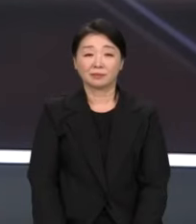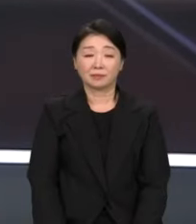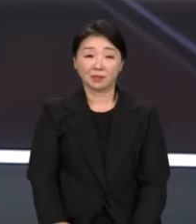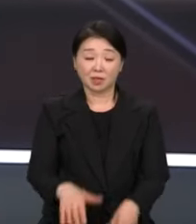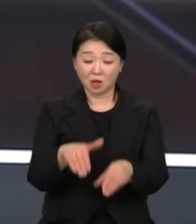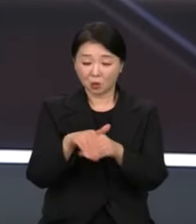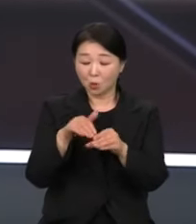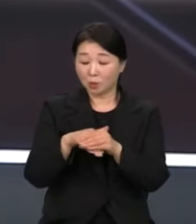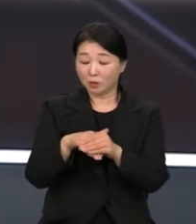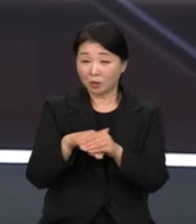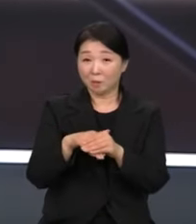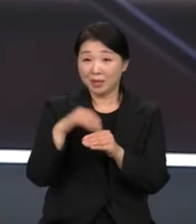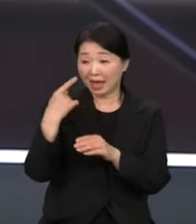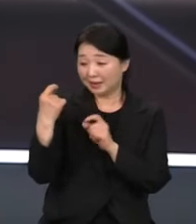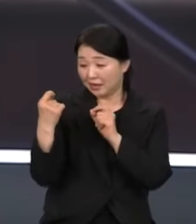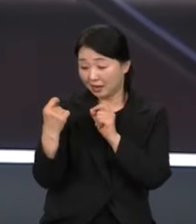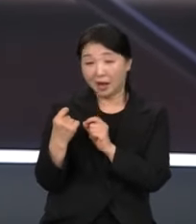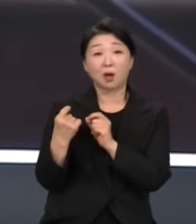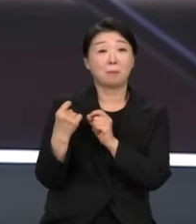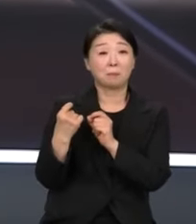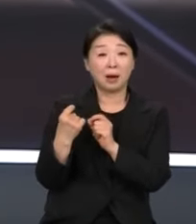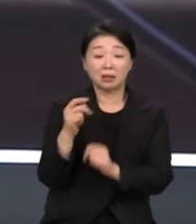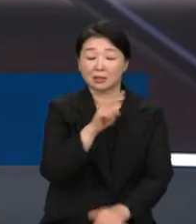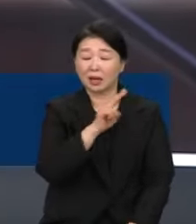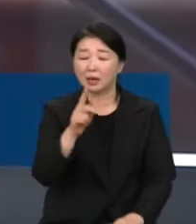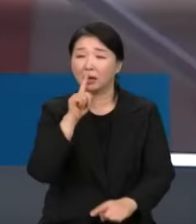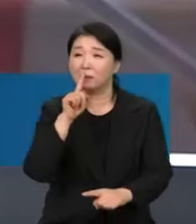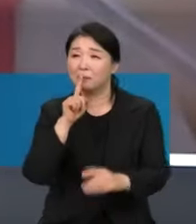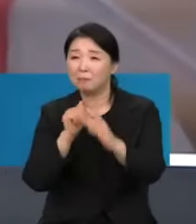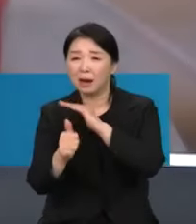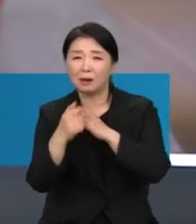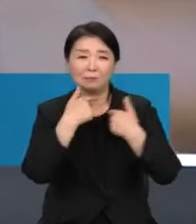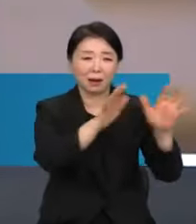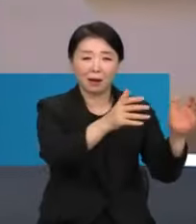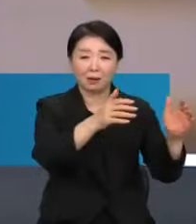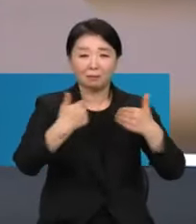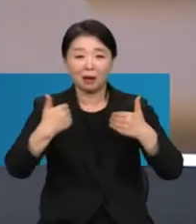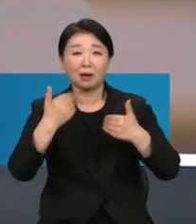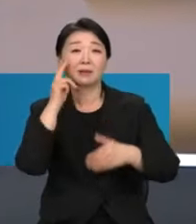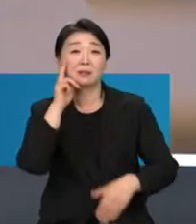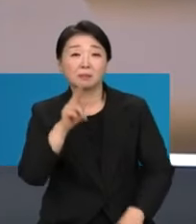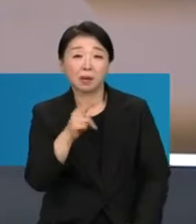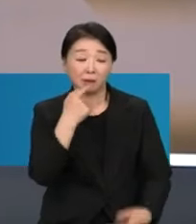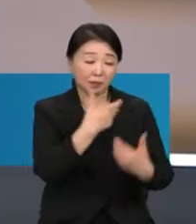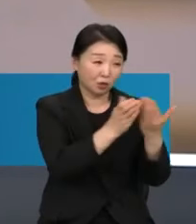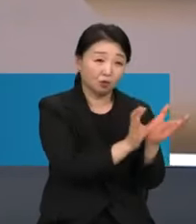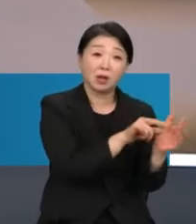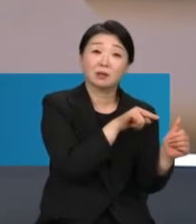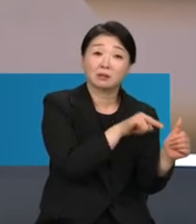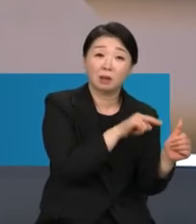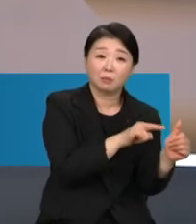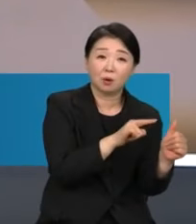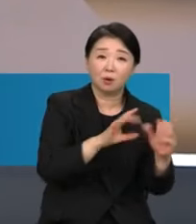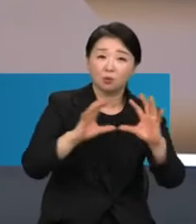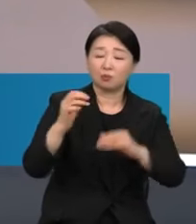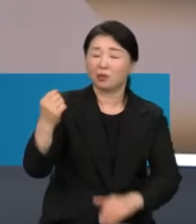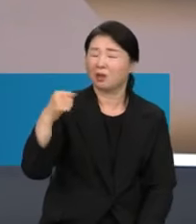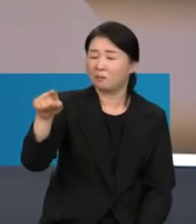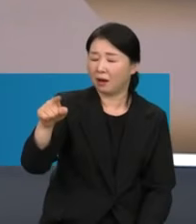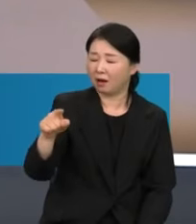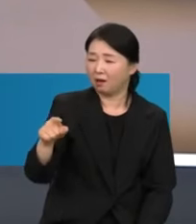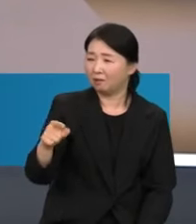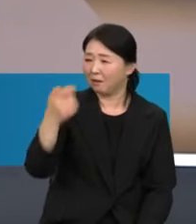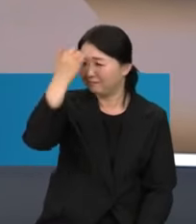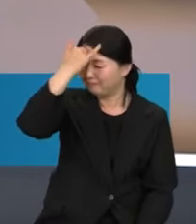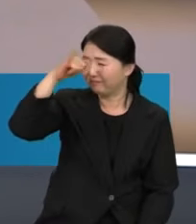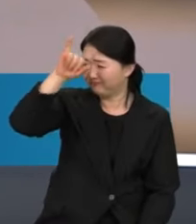네, 총선이 가까워지면서 여야 양당 대표의 말이 거칠어지고 있습니다. 이재명 민주당 대표는 국민의힘을 겨냥해 패륜